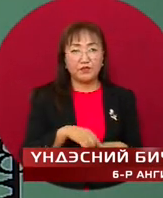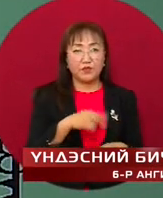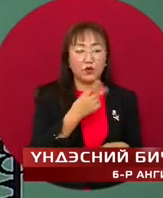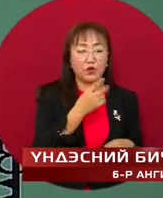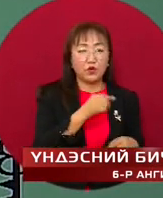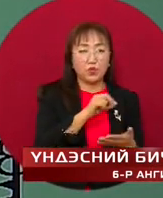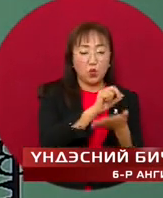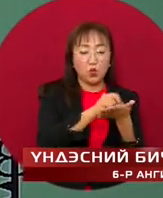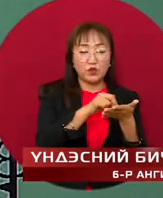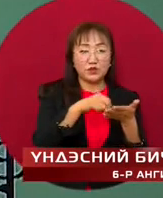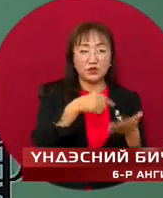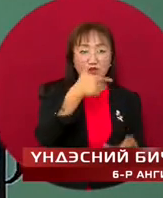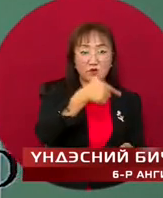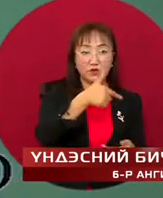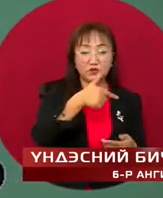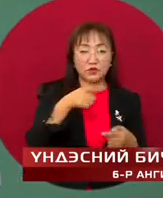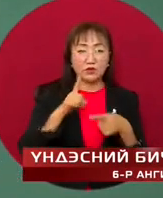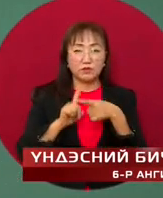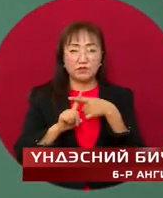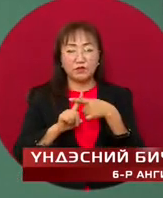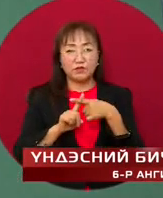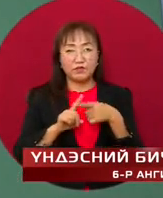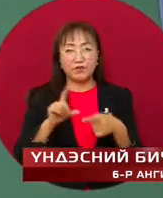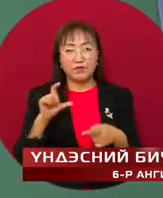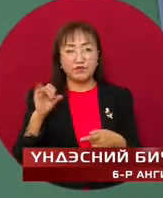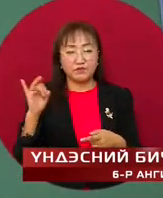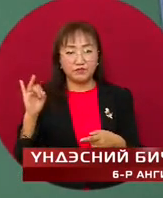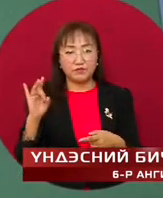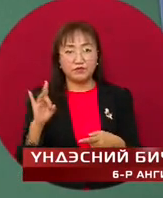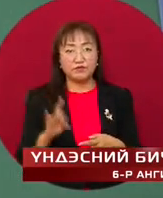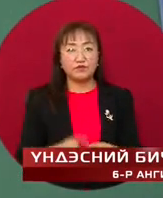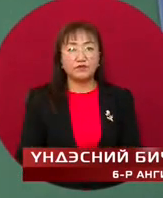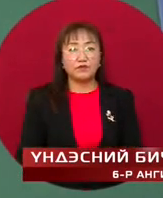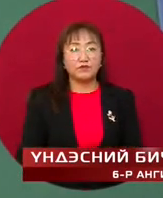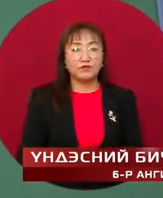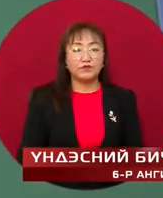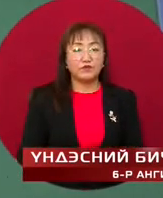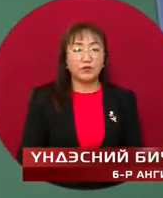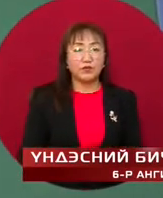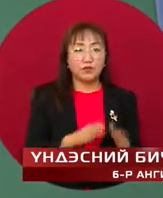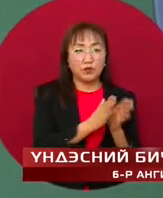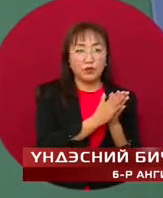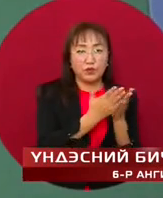бичих. Гэвлэгч төгсгөлтэй учраас ийэр нөхцөлийг залгасан байна. Номтой нөхөрлөх.